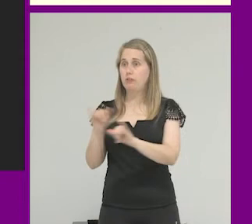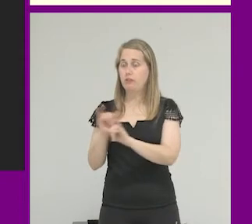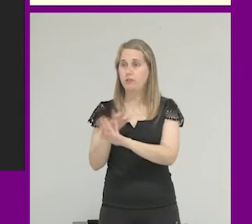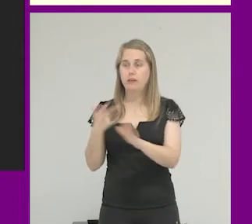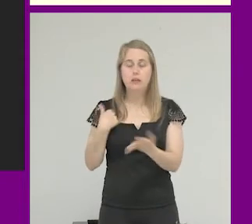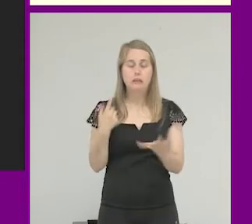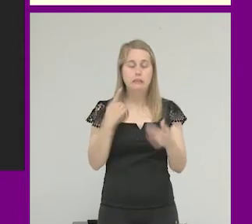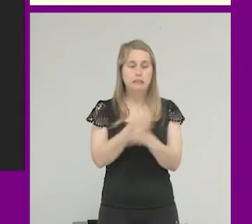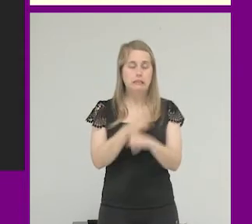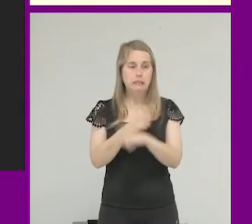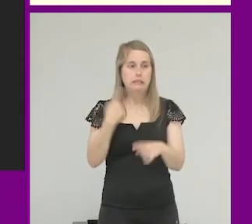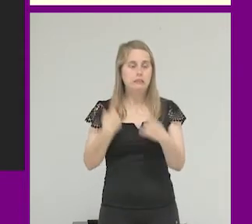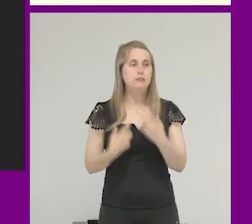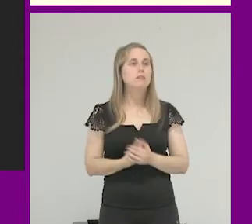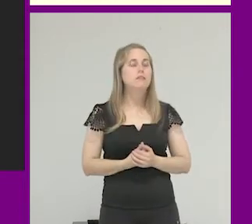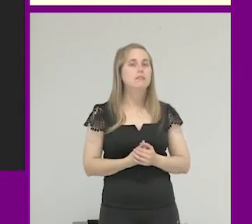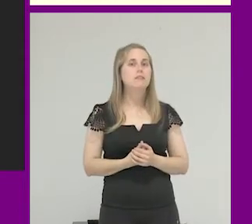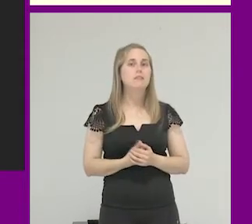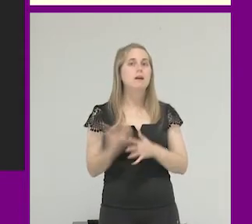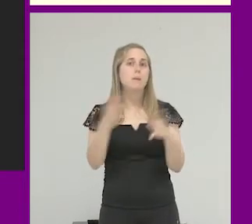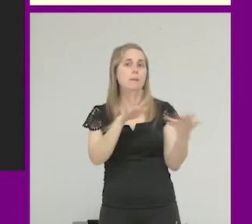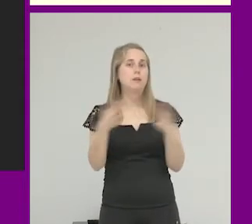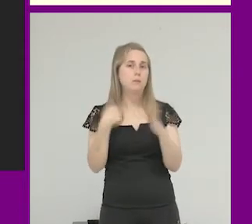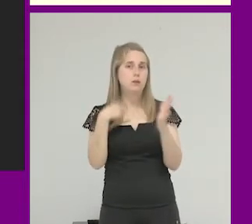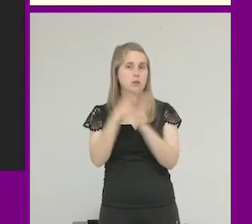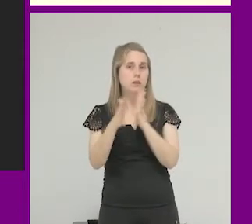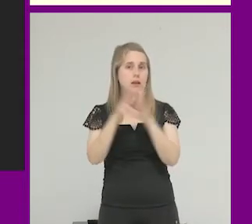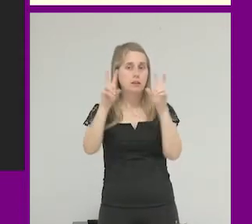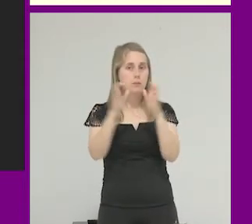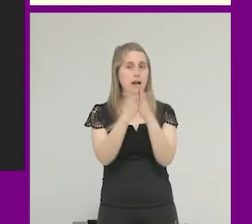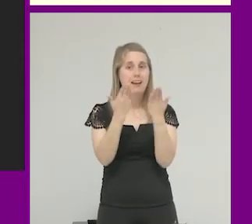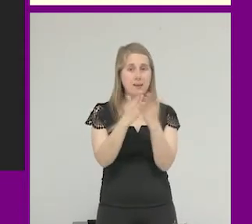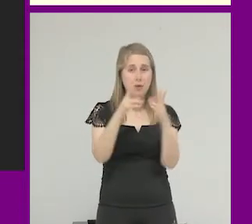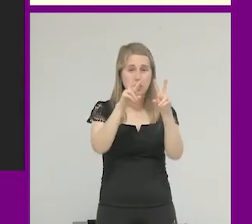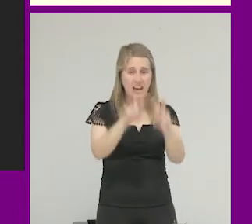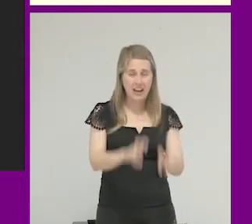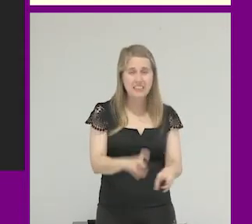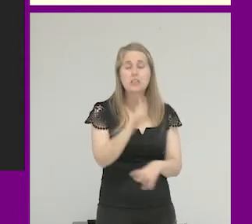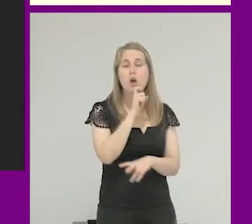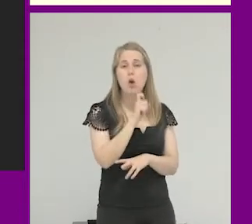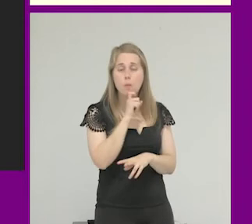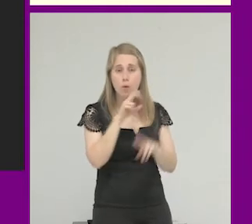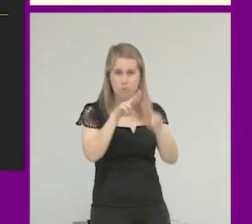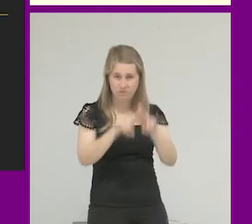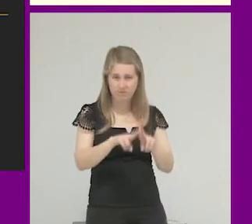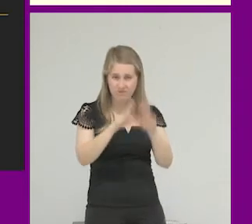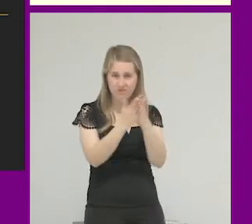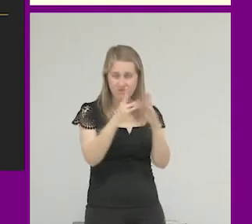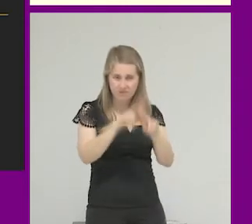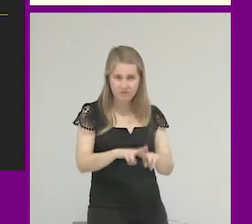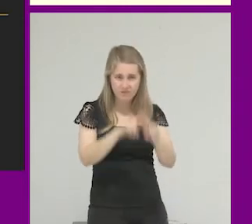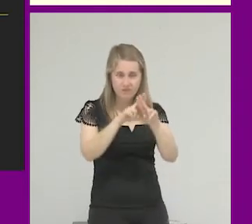Orduan, azalduko dugu gutxi gora bera, zen nola egin dugun liburuen analisia, eta